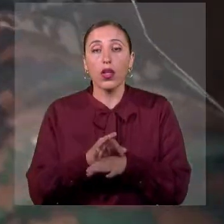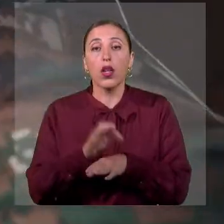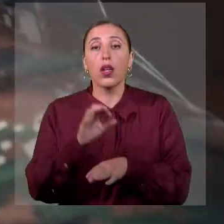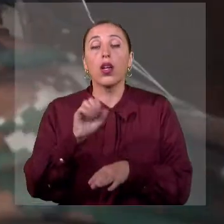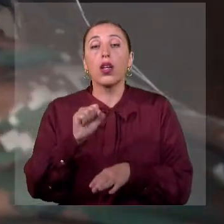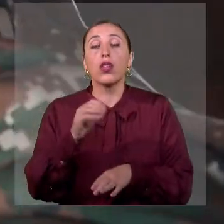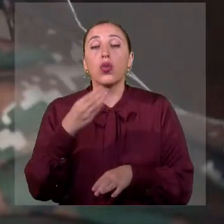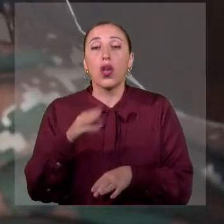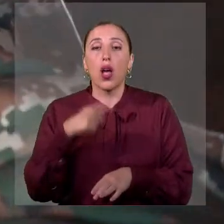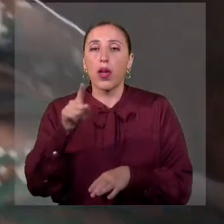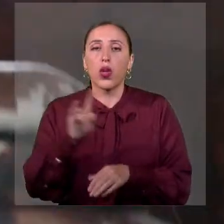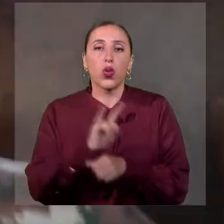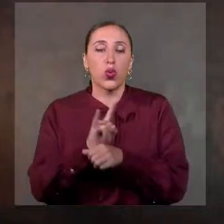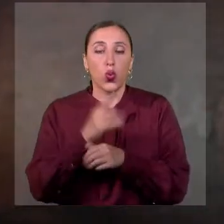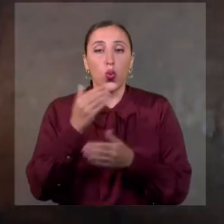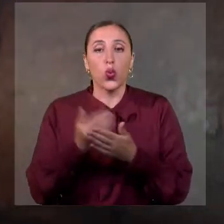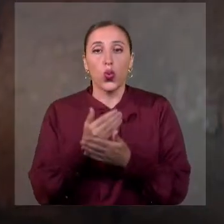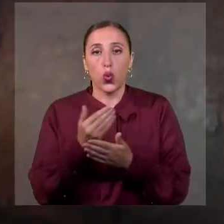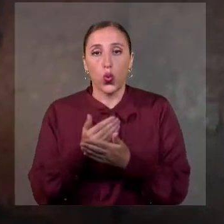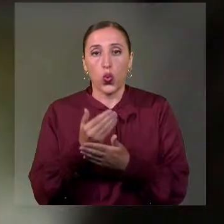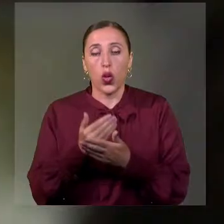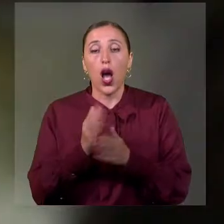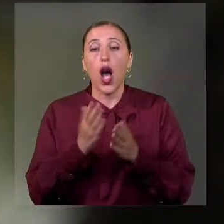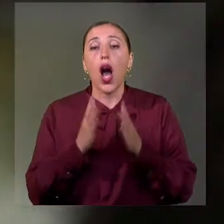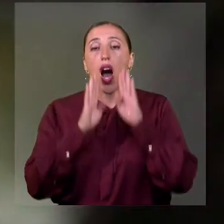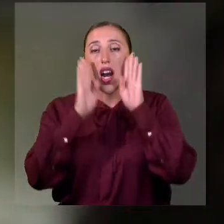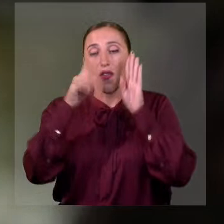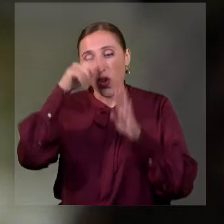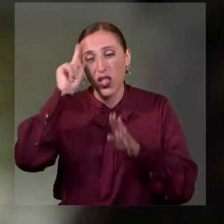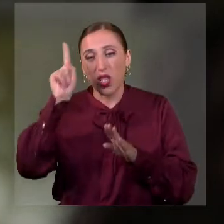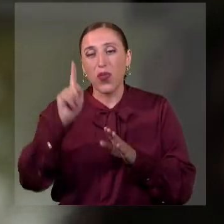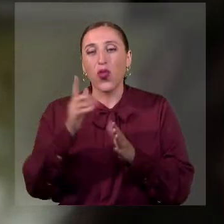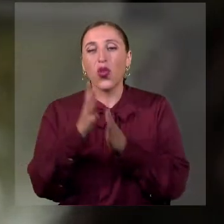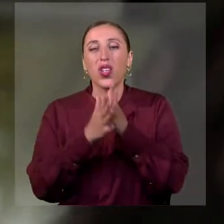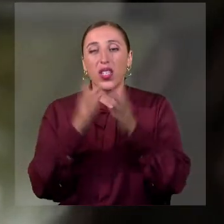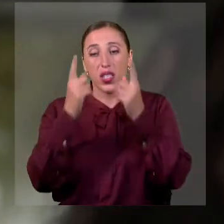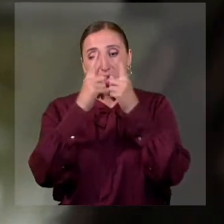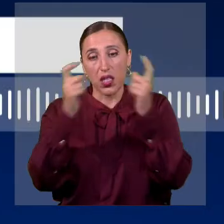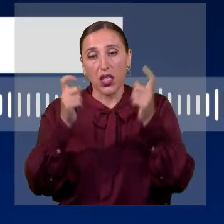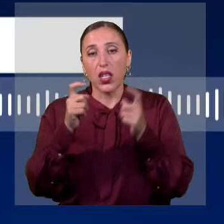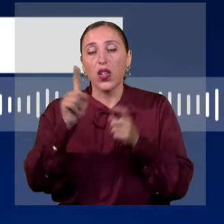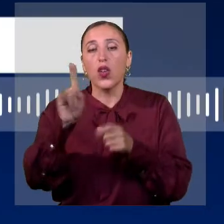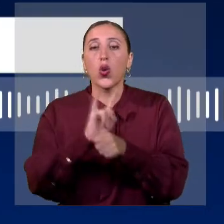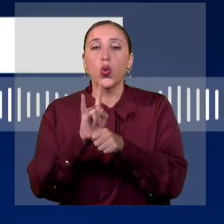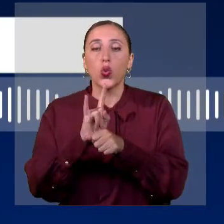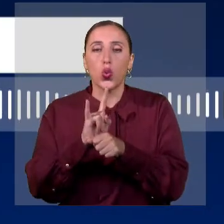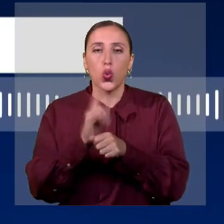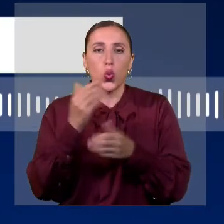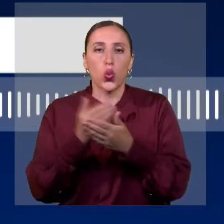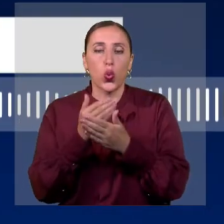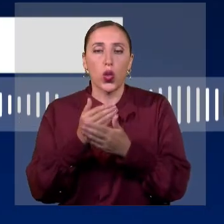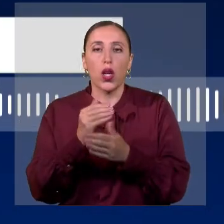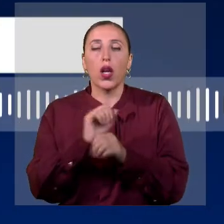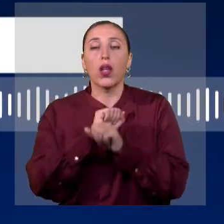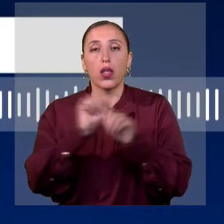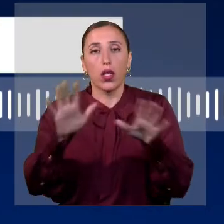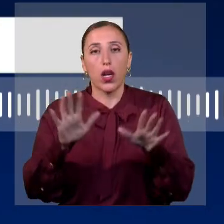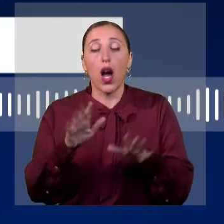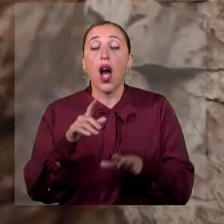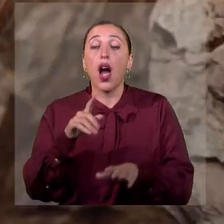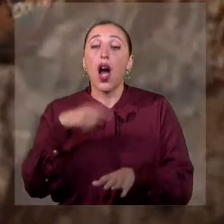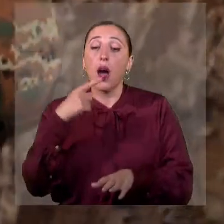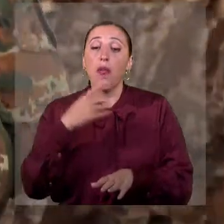Հարավության տարածած իրենց հաղորդագրությունը ապատեղեկատվություն է, այն մասին, թե իբր մենք կրակել ենք ադրբեջանական